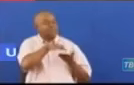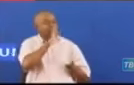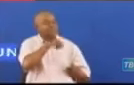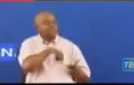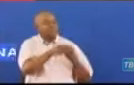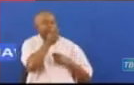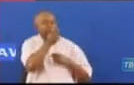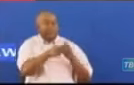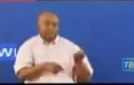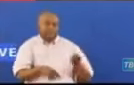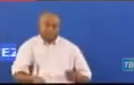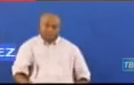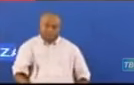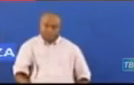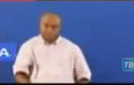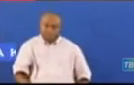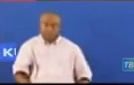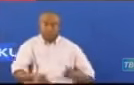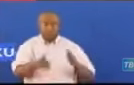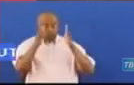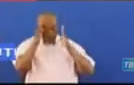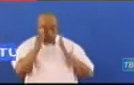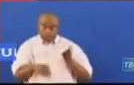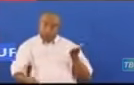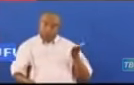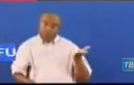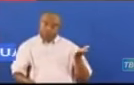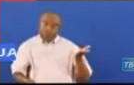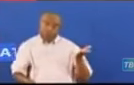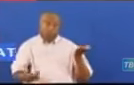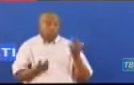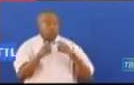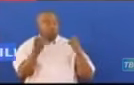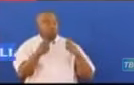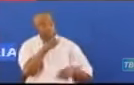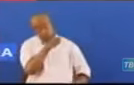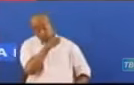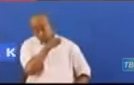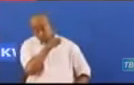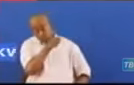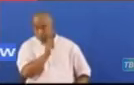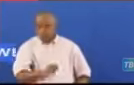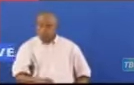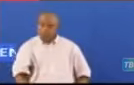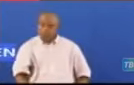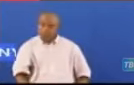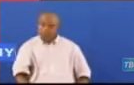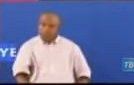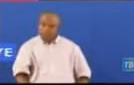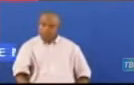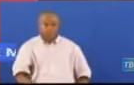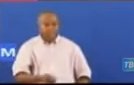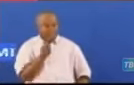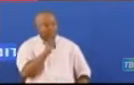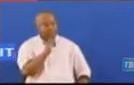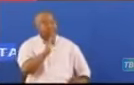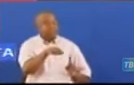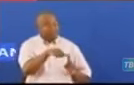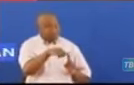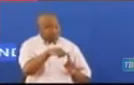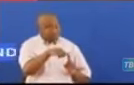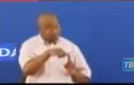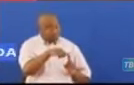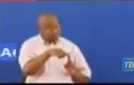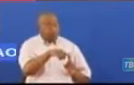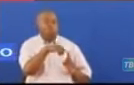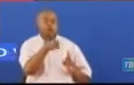letu. Mheshimiwa Spika, nayasema haya kwa sababu Askofu Gwajima anasema ana kanisa na anatumikia watu wa